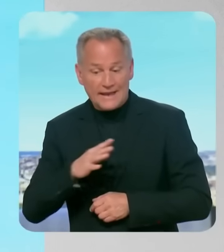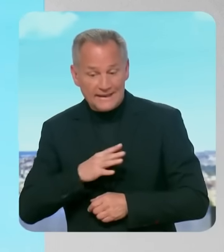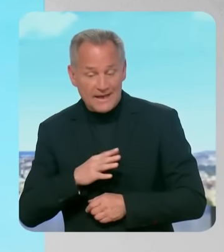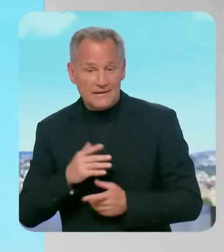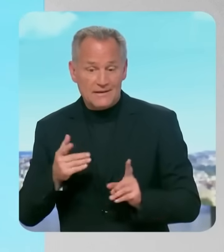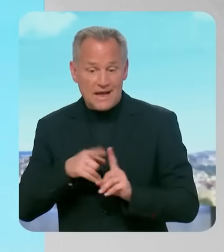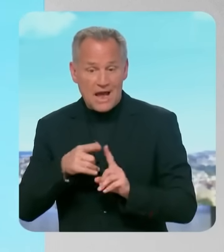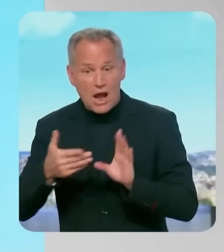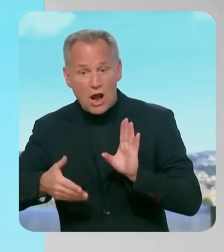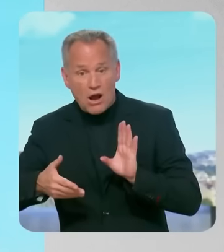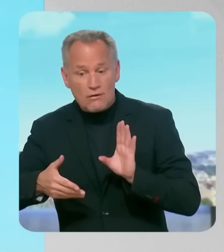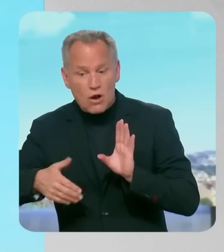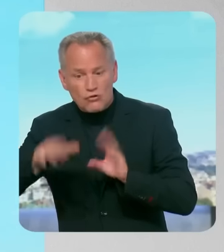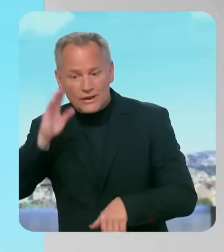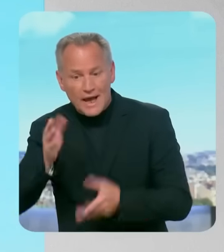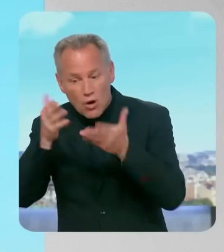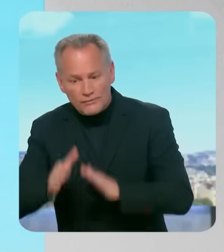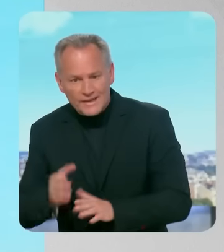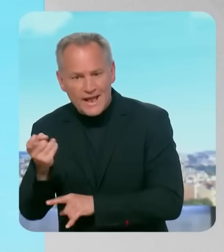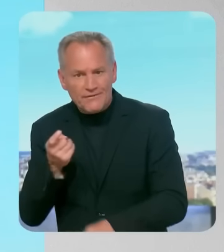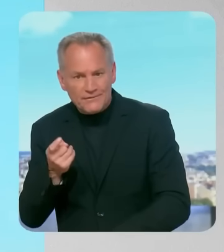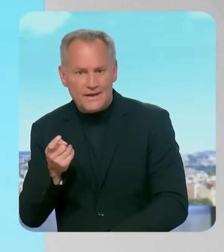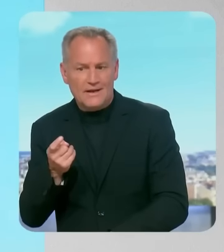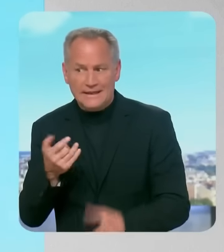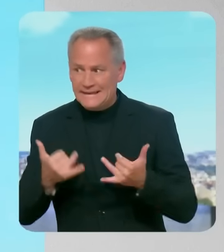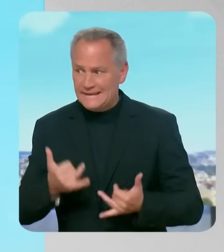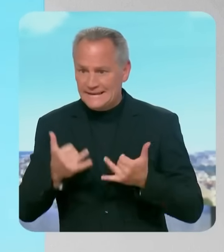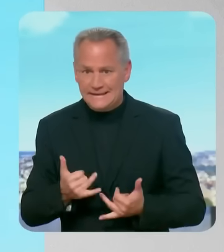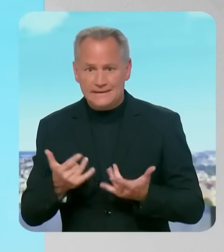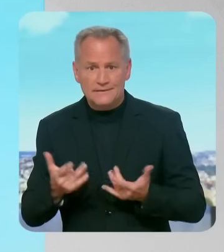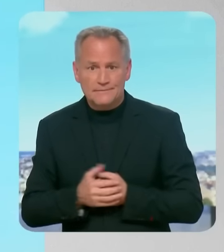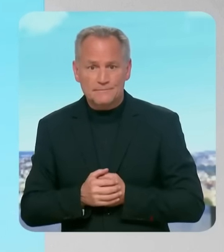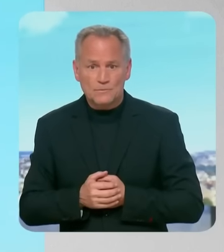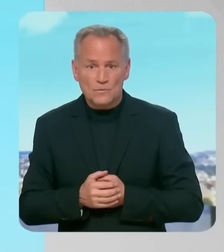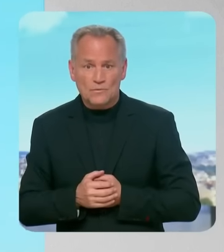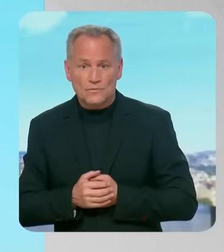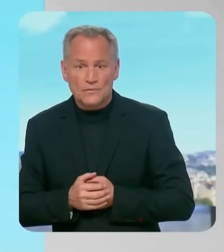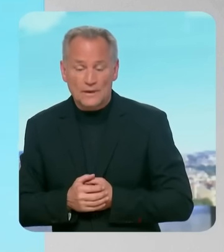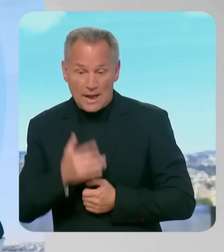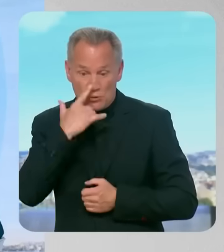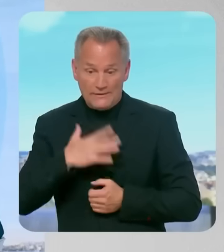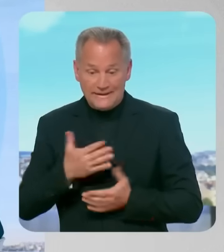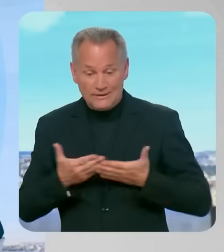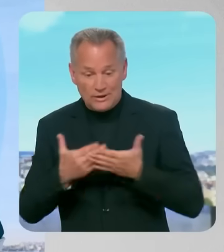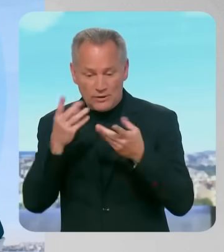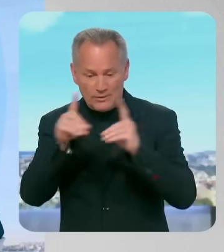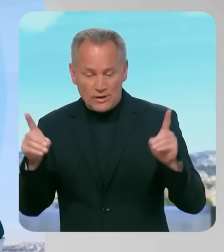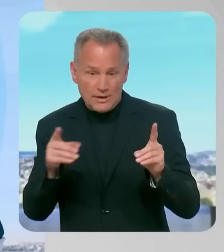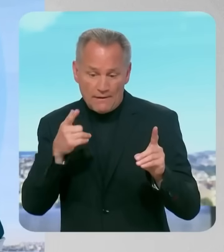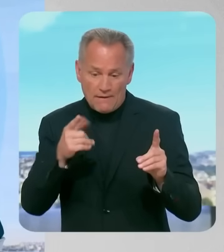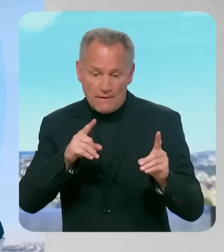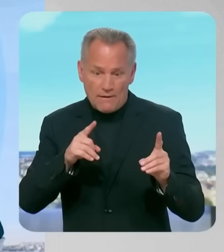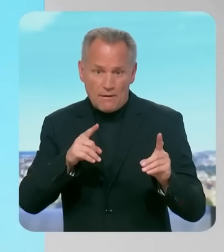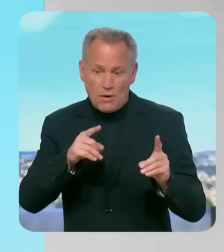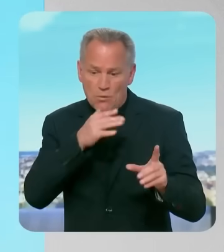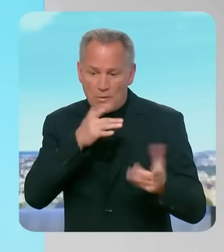candidate officielle de la part de la République dans notre pays? Eh bien, dans un cadre démocratique, il ne doit pas y avoir de